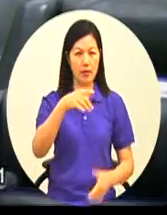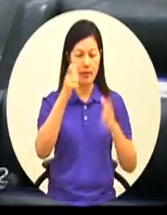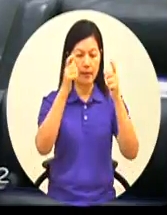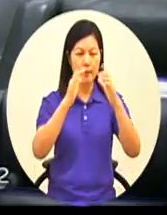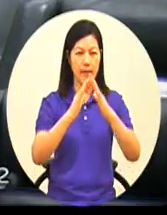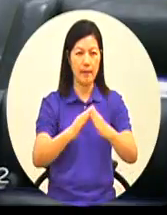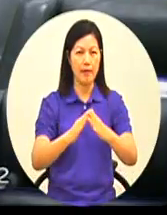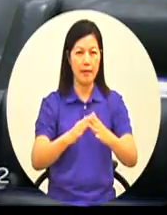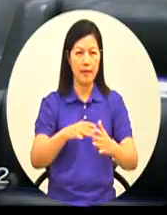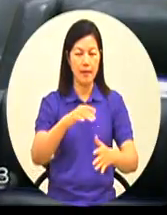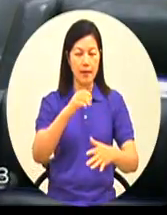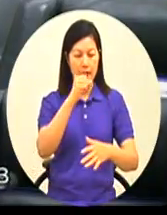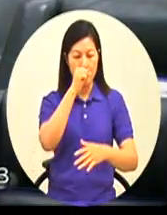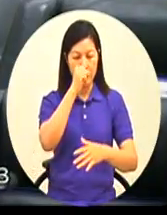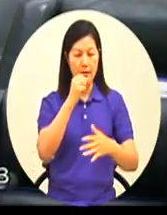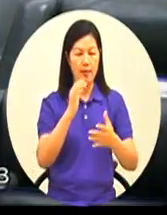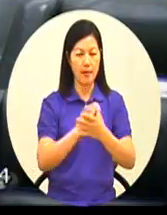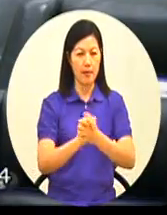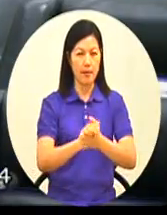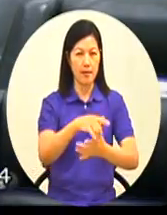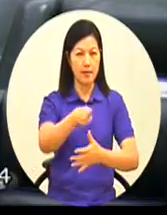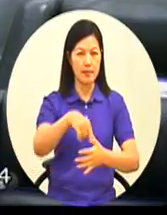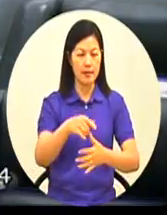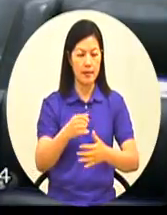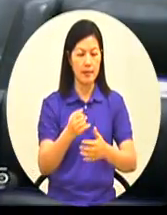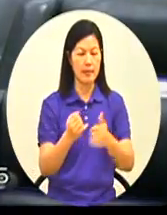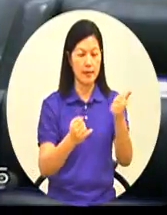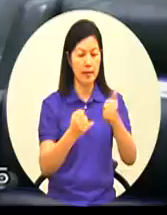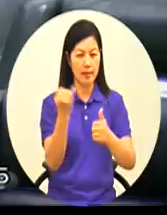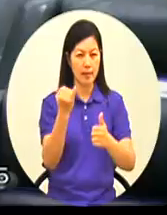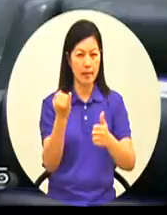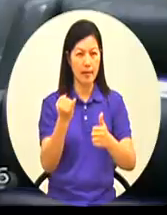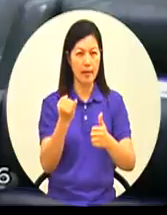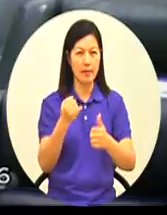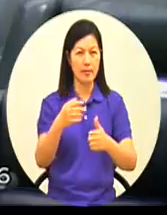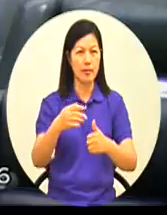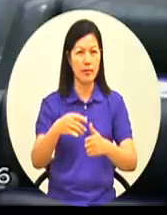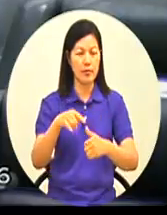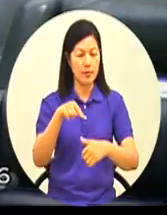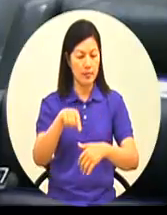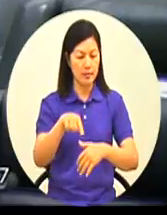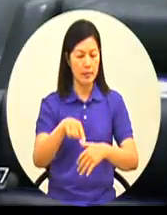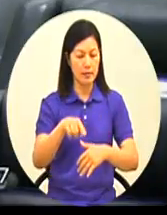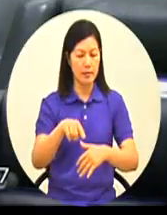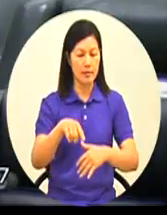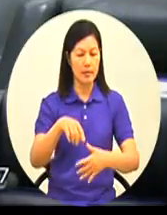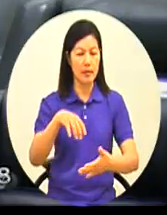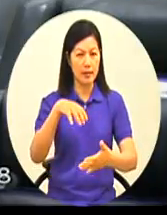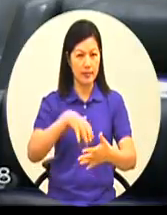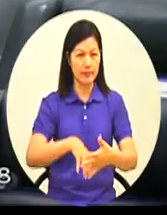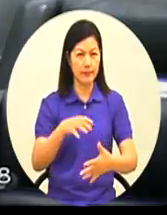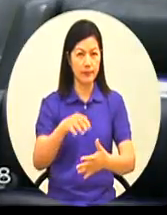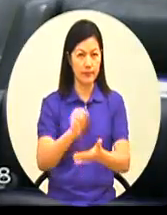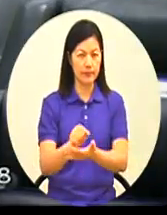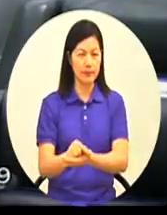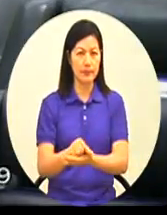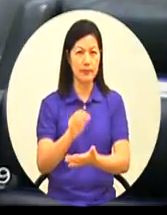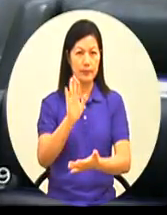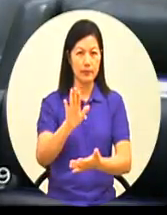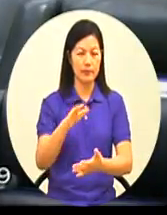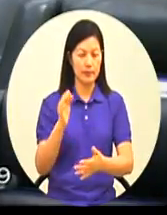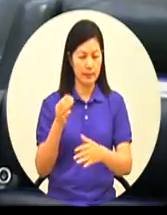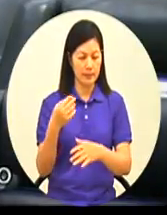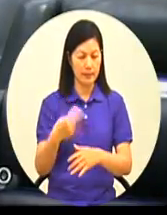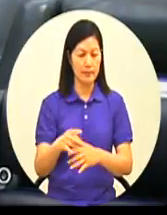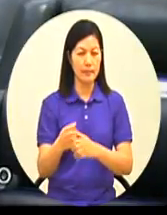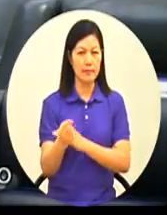友善性别的一些相关的措施跟政策。除了这个所内助记、伴侣助记之外，我也看到我们努力在推